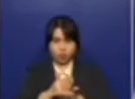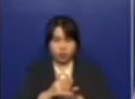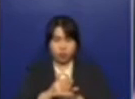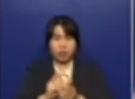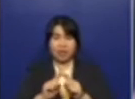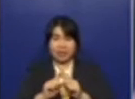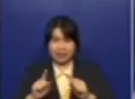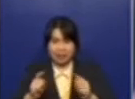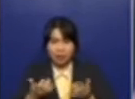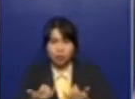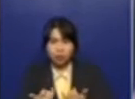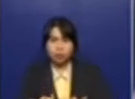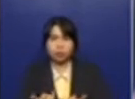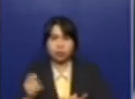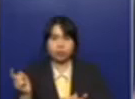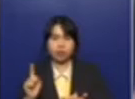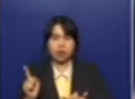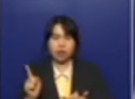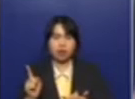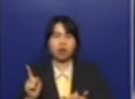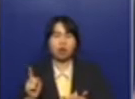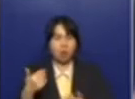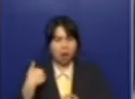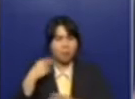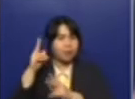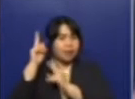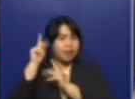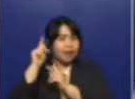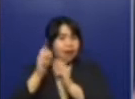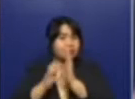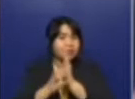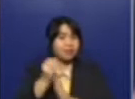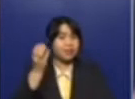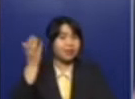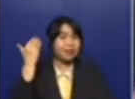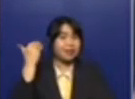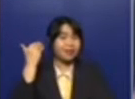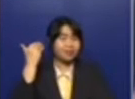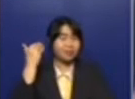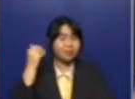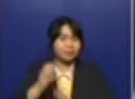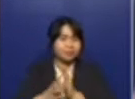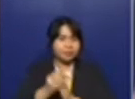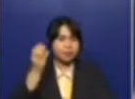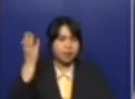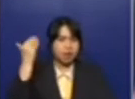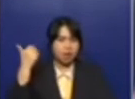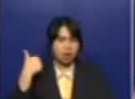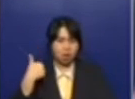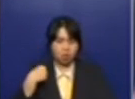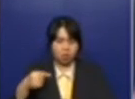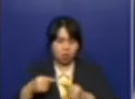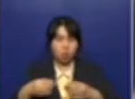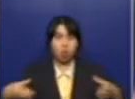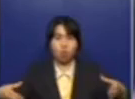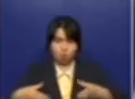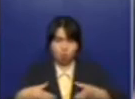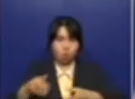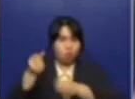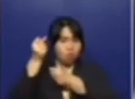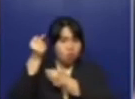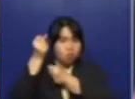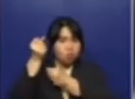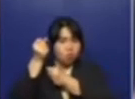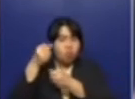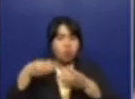นี้นะครับปรากฏเป็นข่าวเมื่อสัปดาห์ที่ผ่านมาได้มีการชุมนุมของนิ